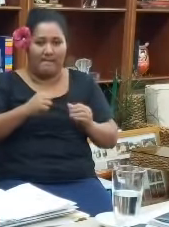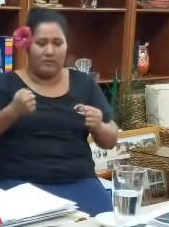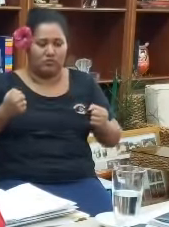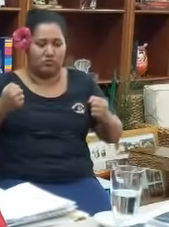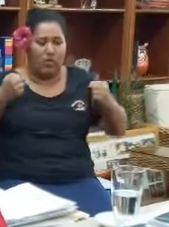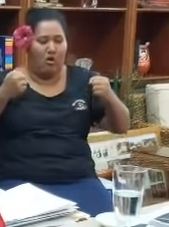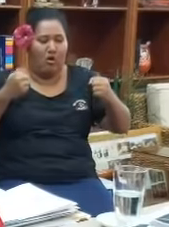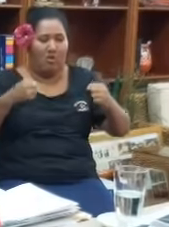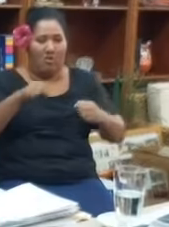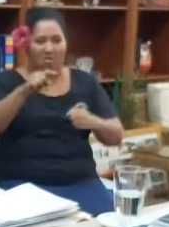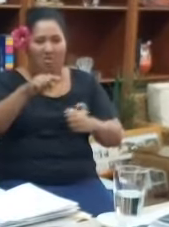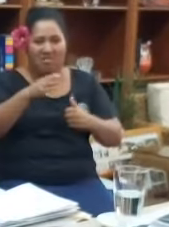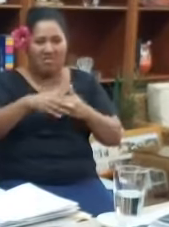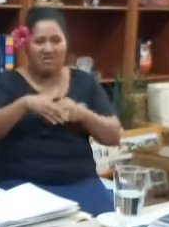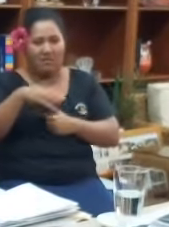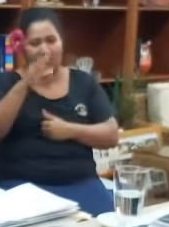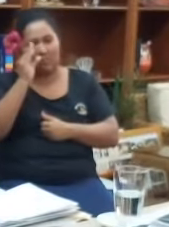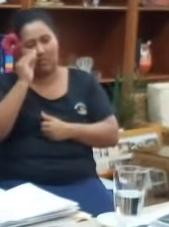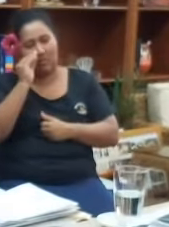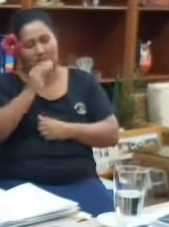e kere ko fi moi